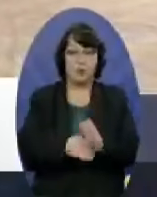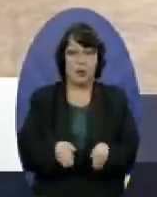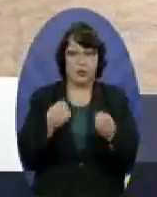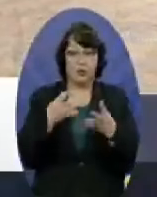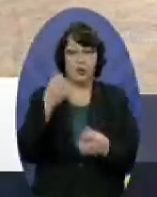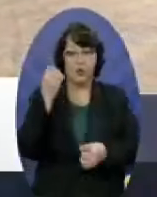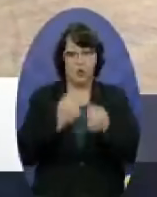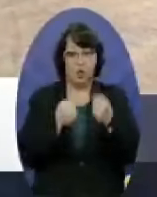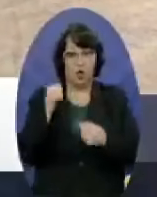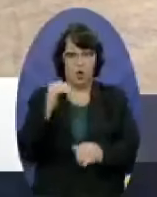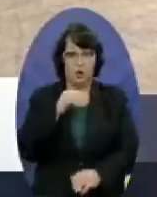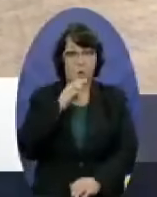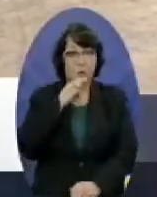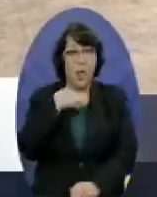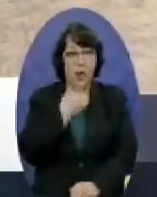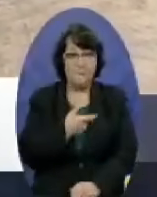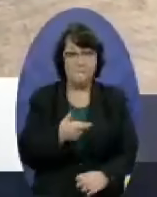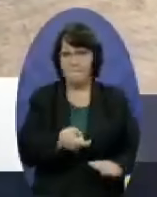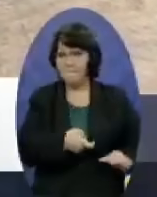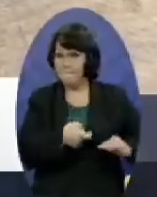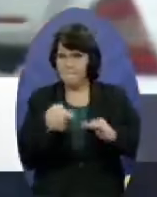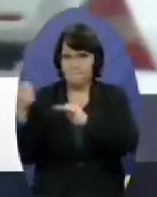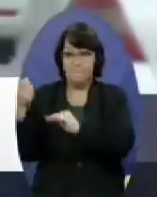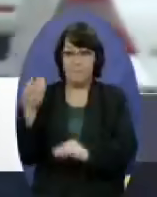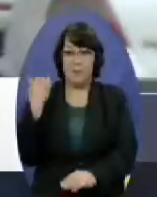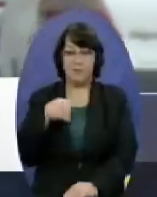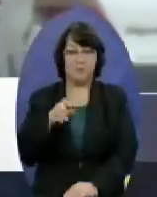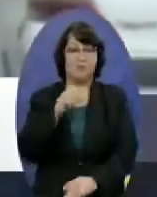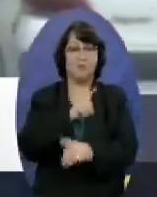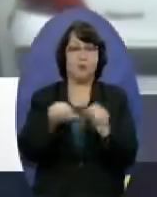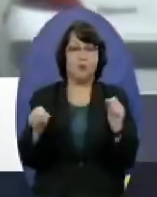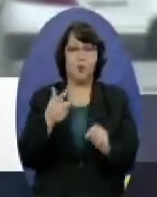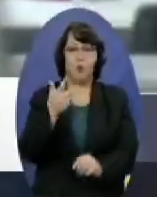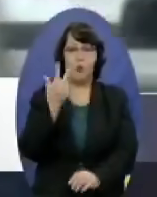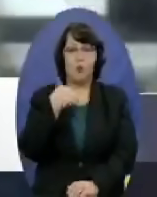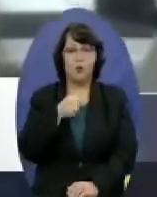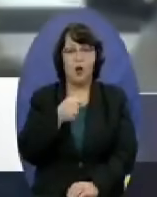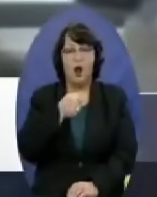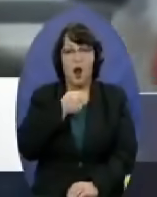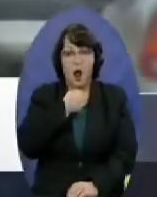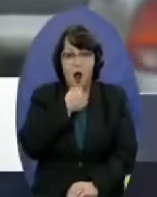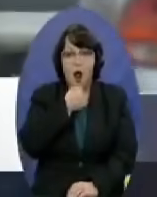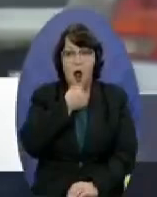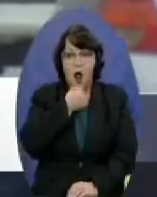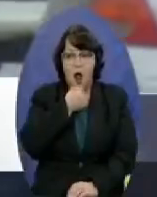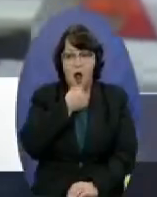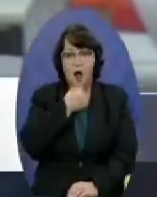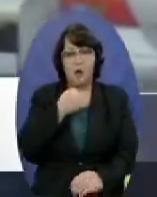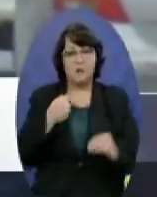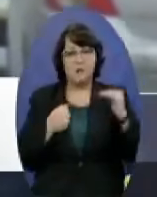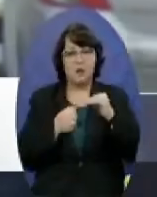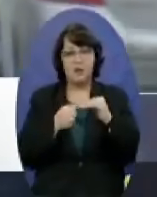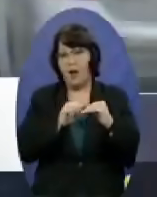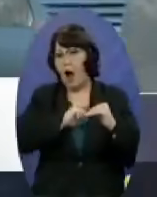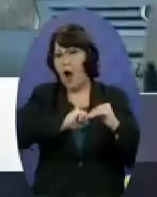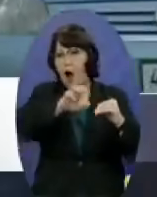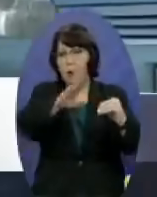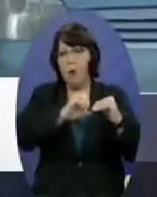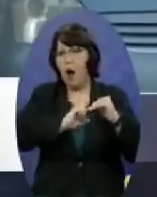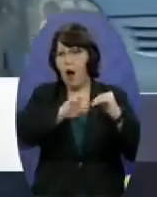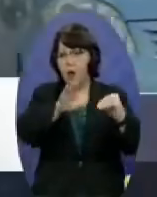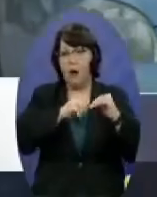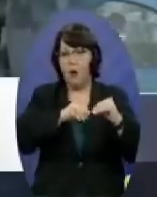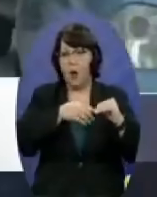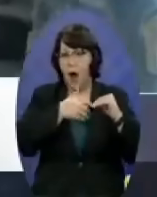ачдаг байсныг бойлуулж 3 удаа чанга ярагчаар тухайн машины усын дугаарыг дуудах шин заалт нэмэгдэж орсон. За нийслээс энэ байдал шалгалт